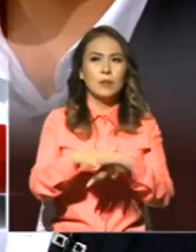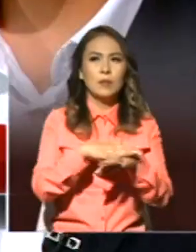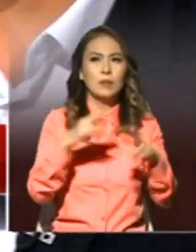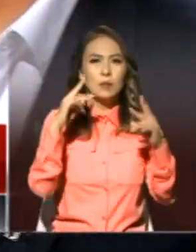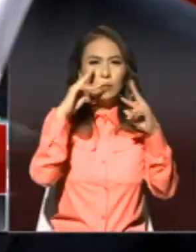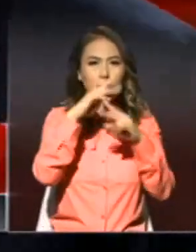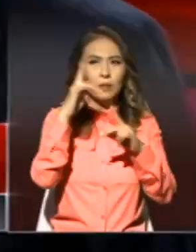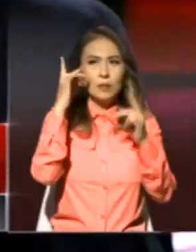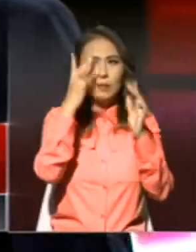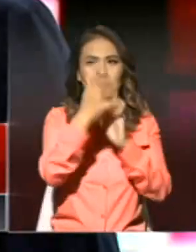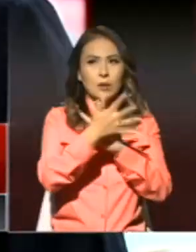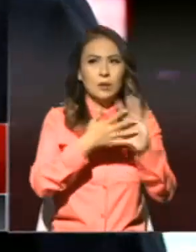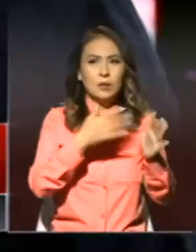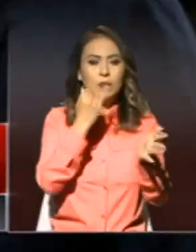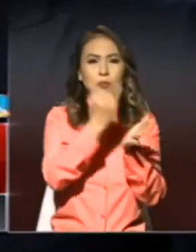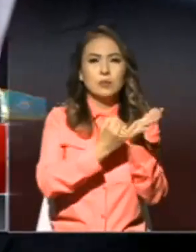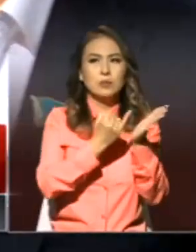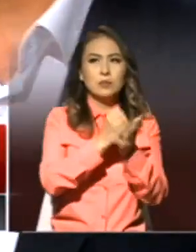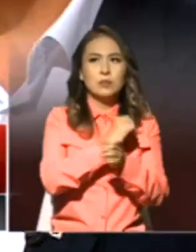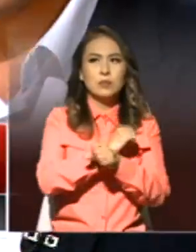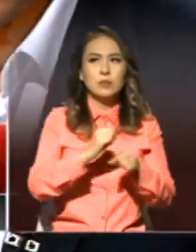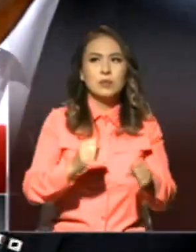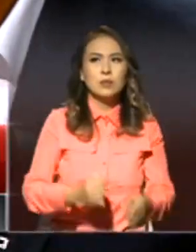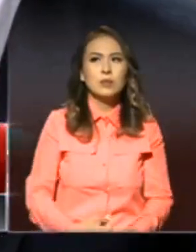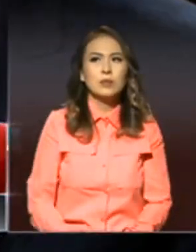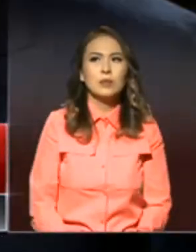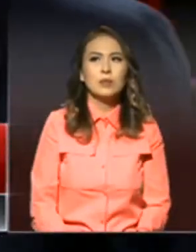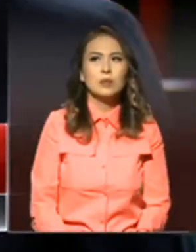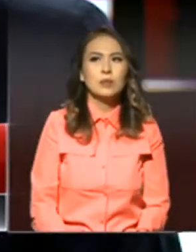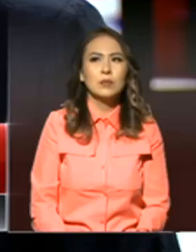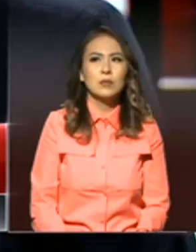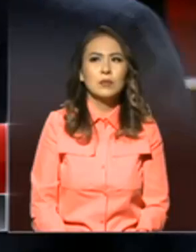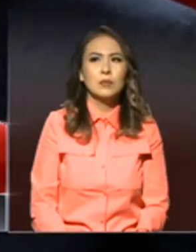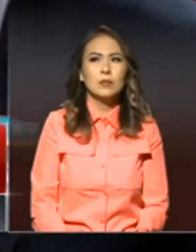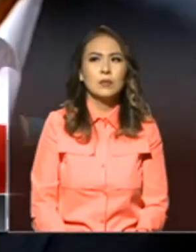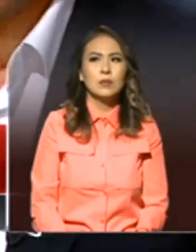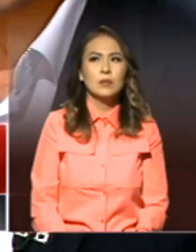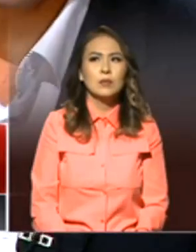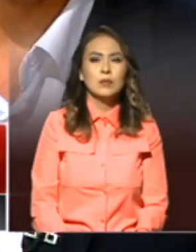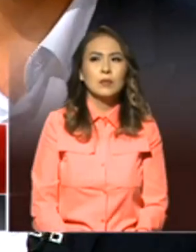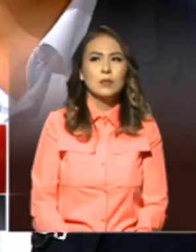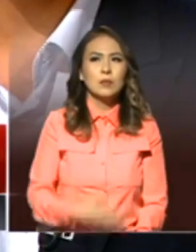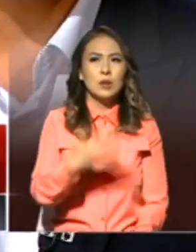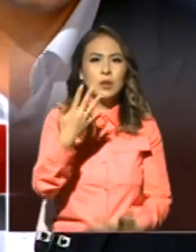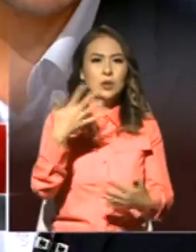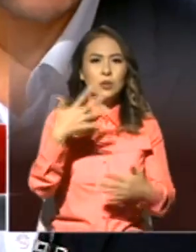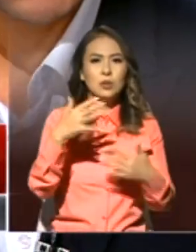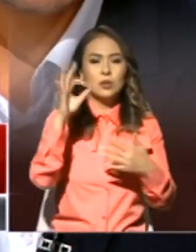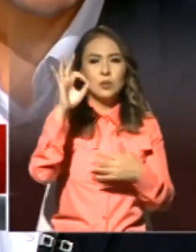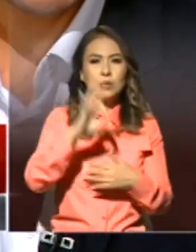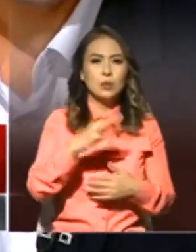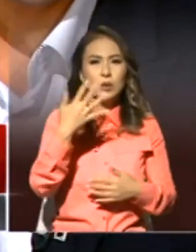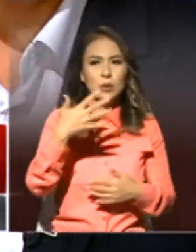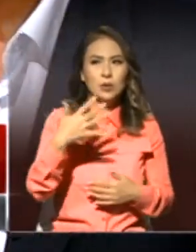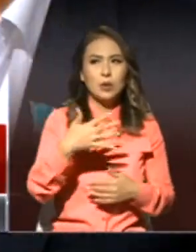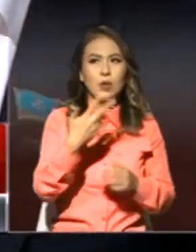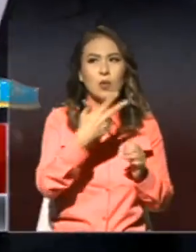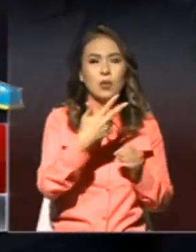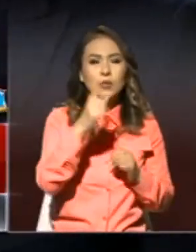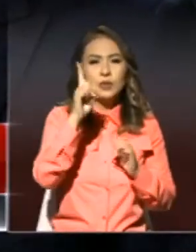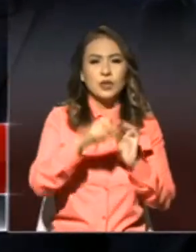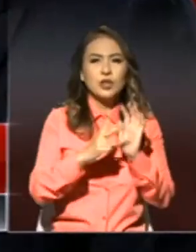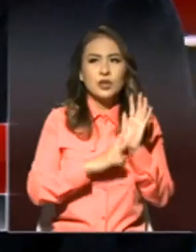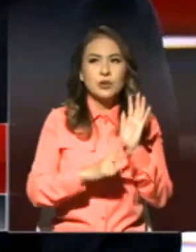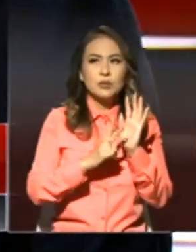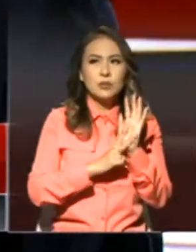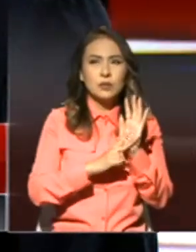жерде отбасы банк жаман деп айтуға болмайды. Бөлінші, енді жаңа айтып жатсыз, 50-50, 30-да 70 болды дейміз, иә? Мысалға, 3